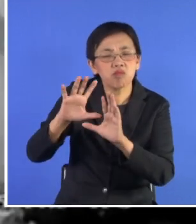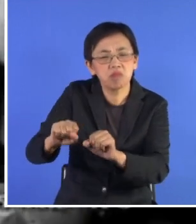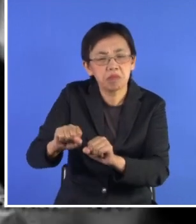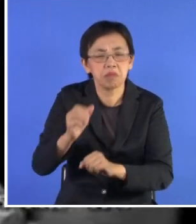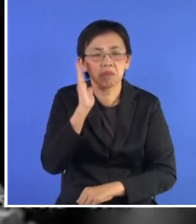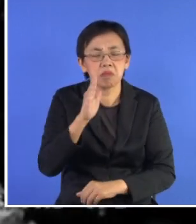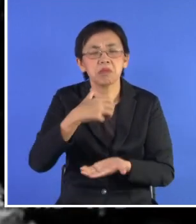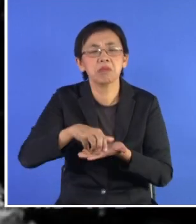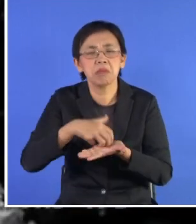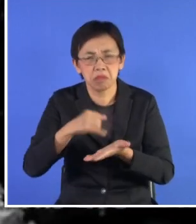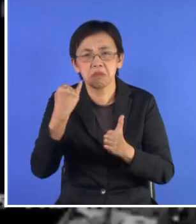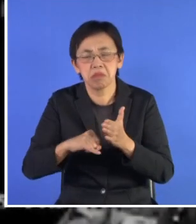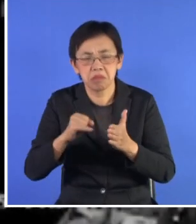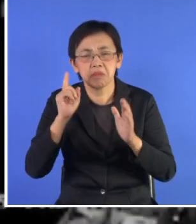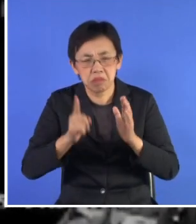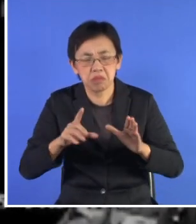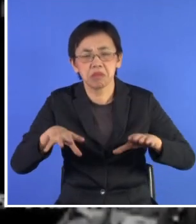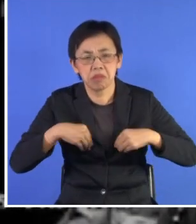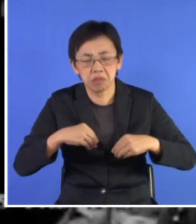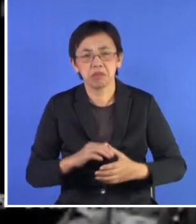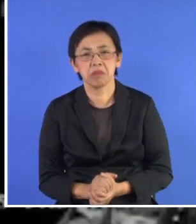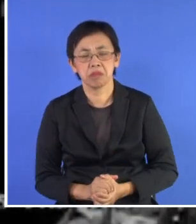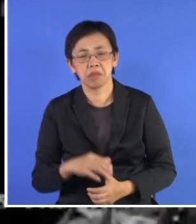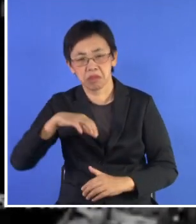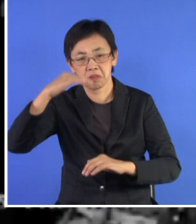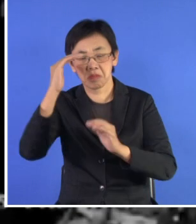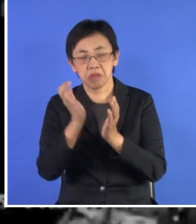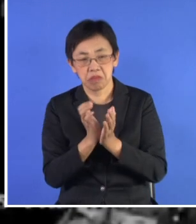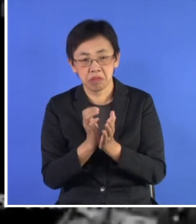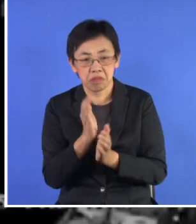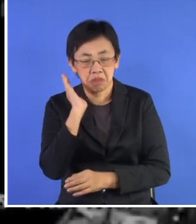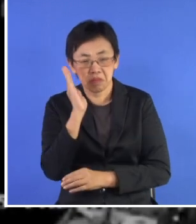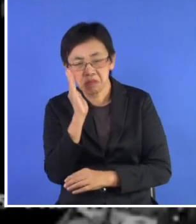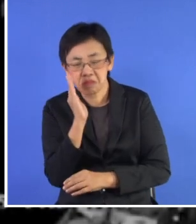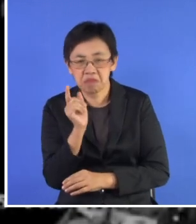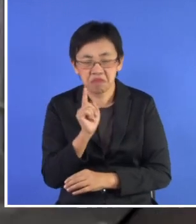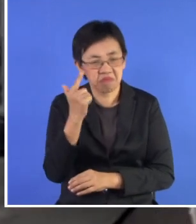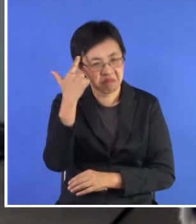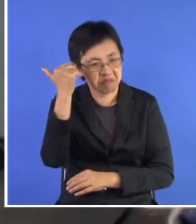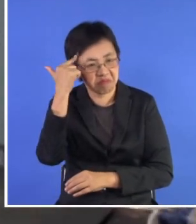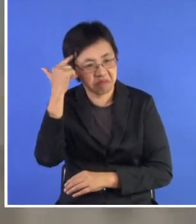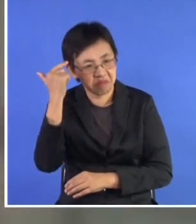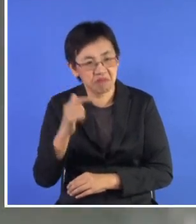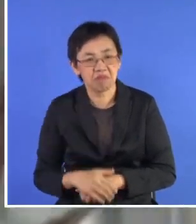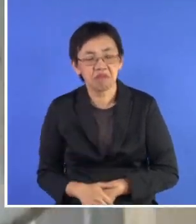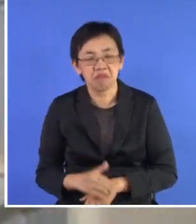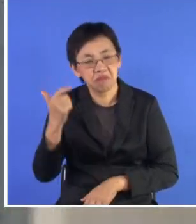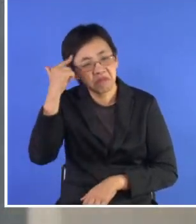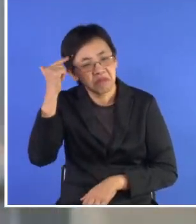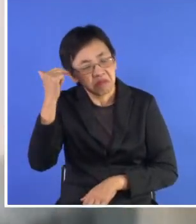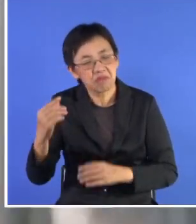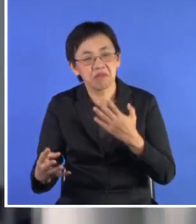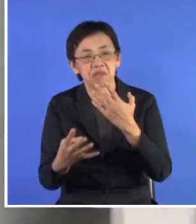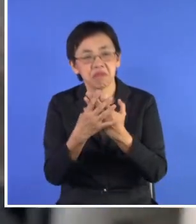สารภาพมาก่อเหตุจริงนั่นแหละอ่ะไปดูที่โรงพักกันตีนแมวคนนี้เหลี่ยมจัดค่ะคุณผู้ชมคะเขาเอาไปควบคุมตัว